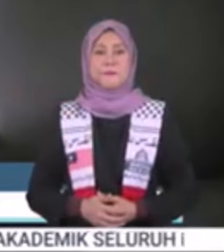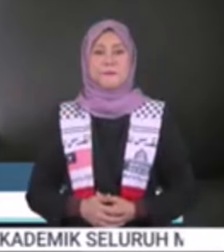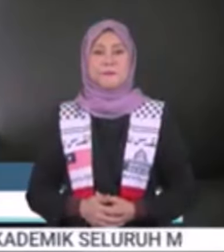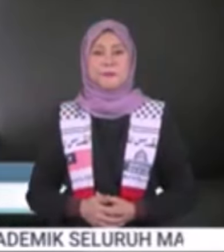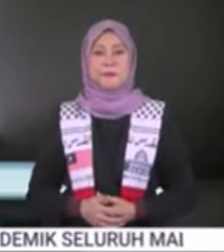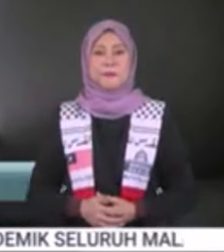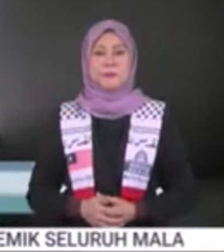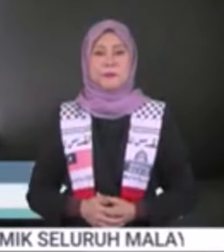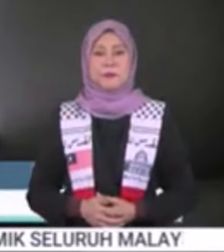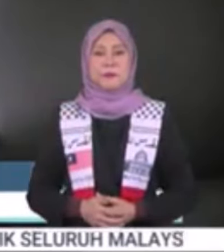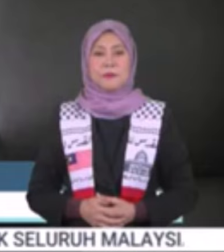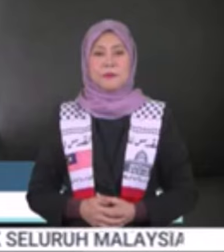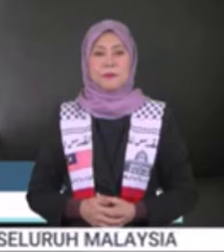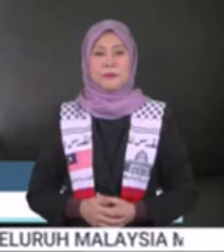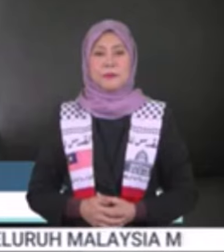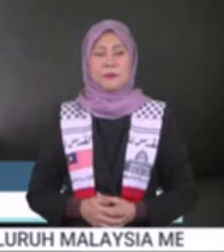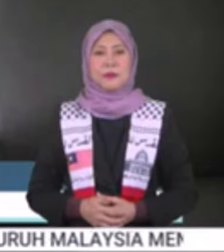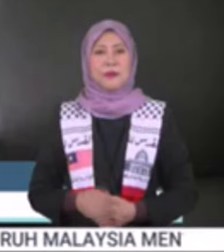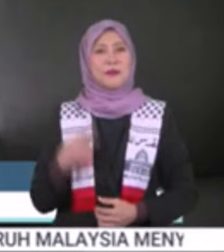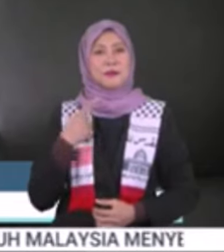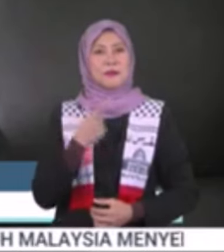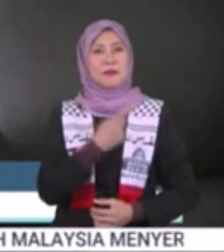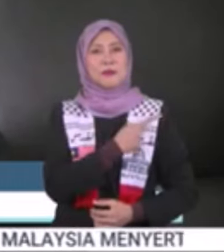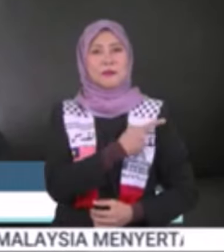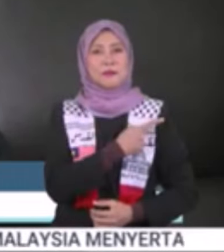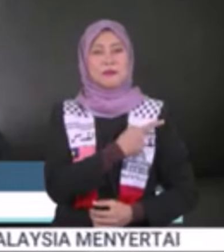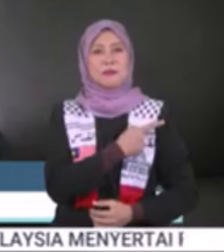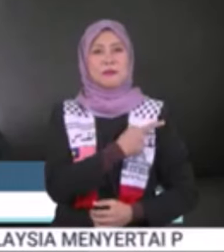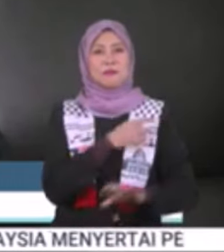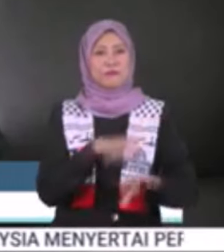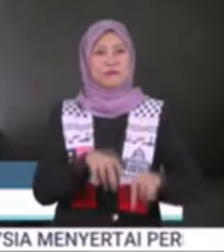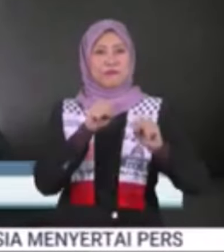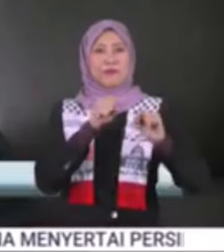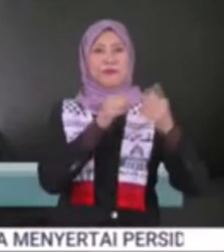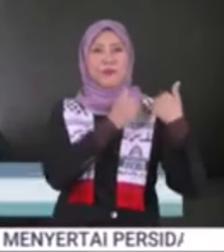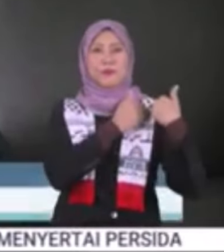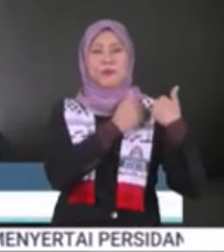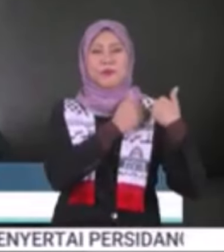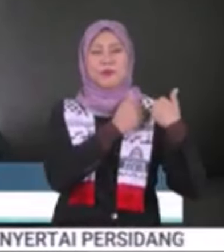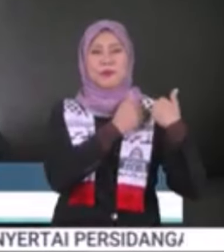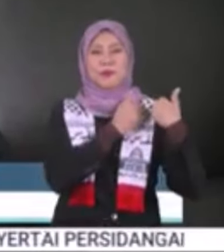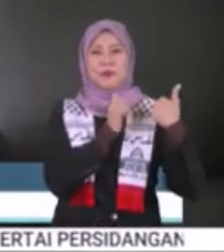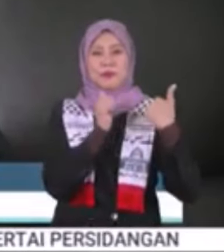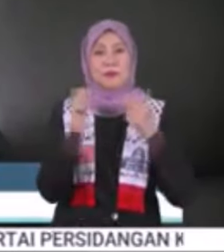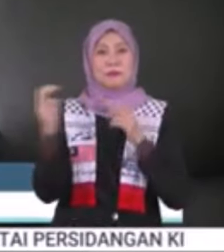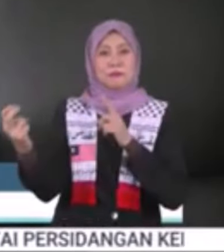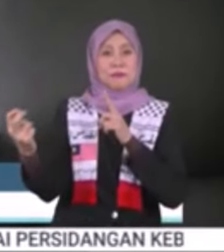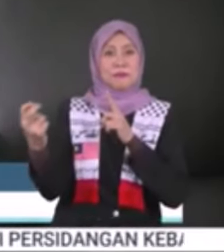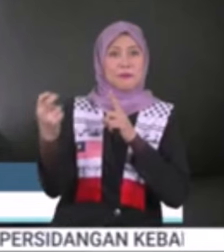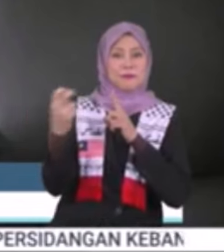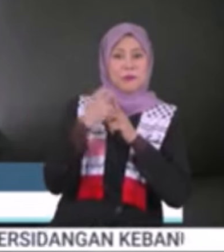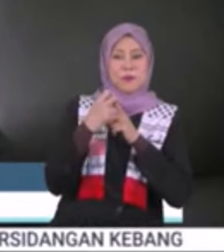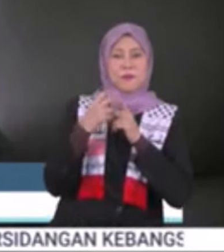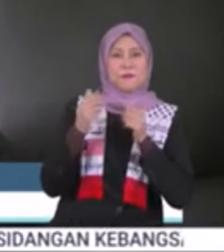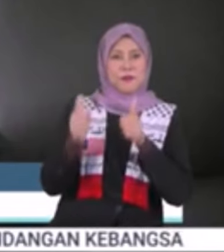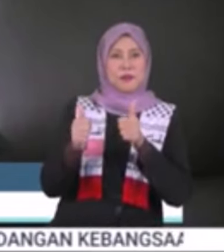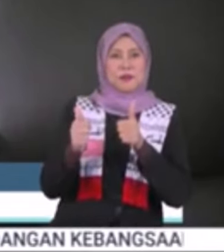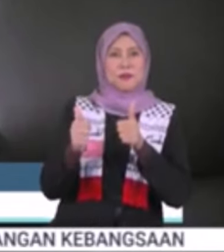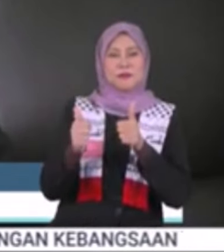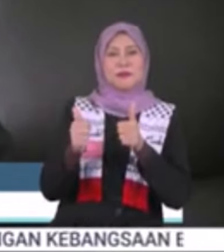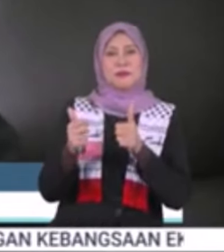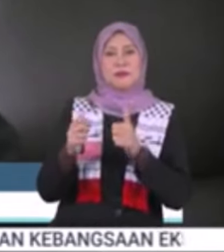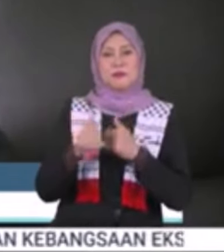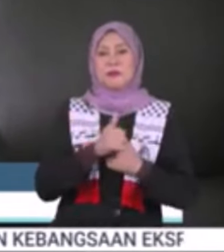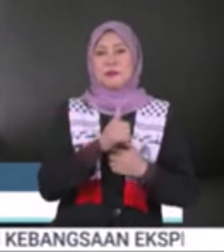Dan kita akan jadi gateway, maknanya kita akan dihubungi dahulu sebelum mereka menjelajah